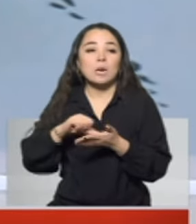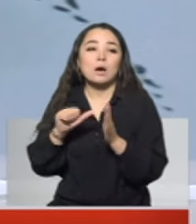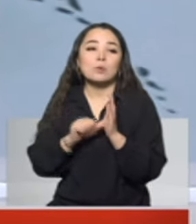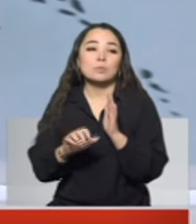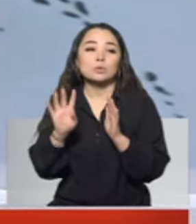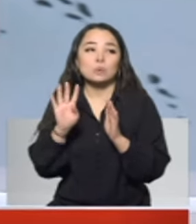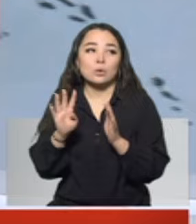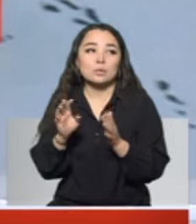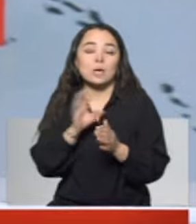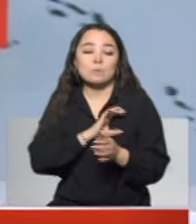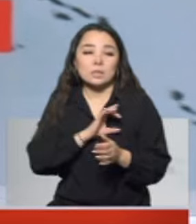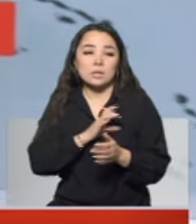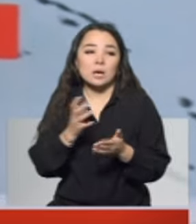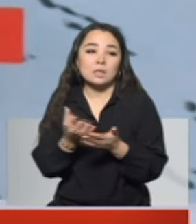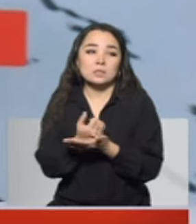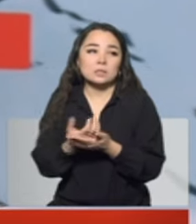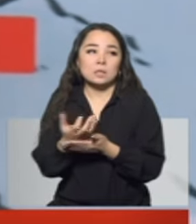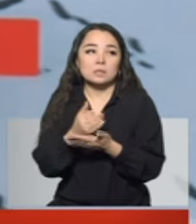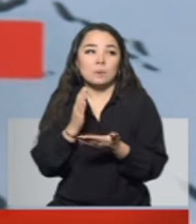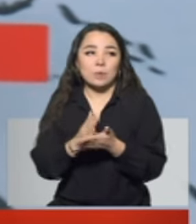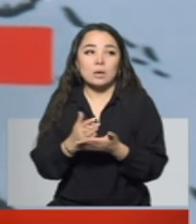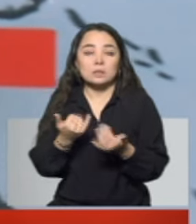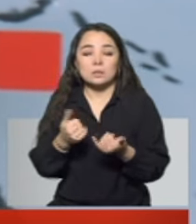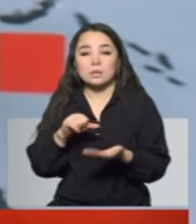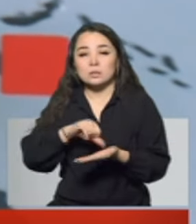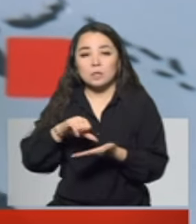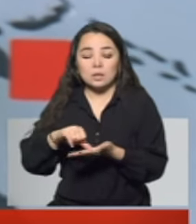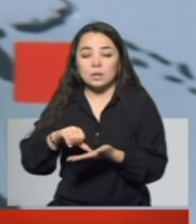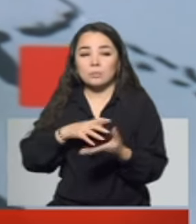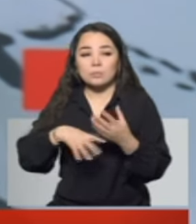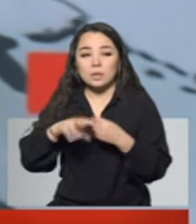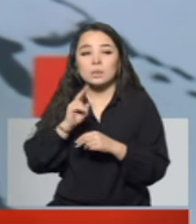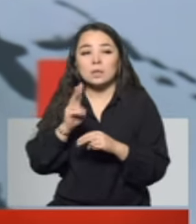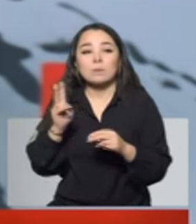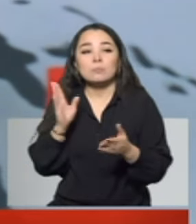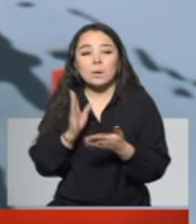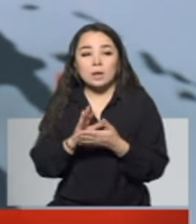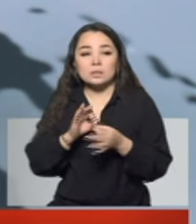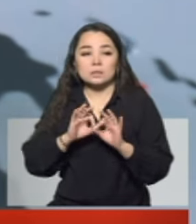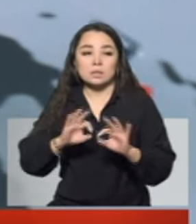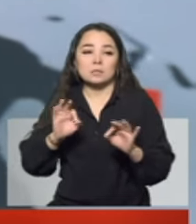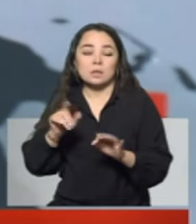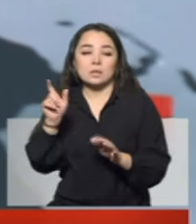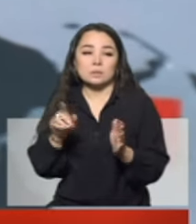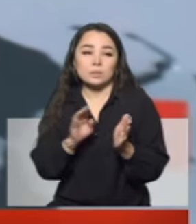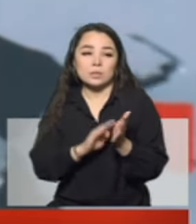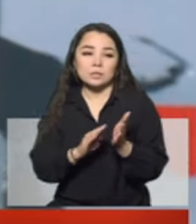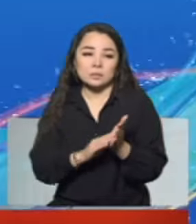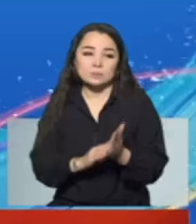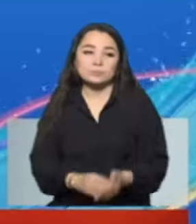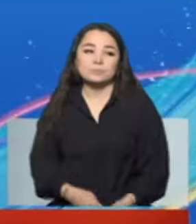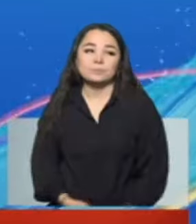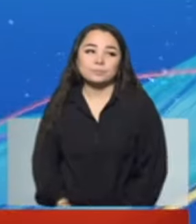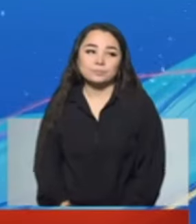64 медаль жиынтығын сарапқа салады. Жүлдеге үміткерлердің қатарында кім бар? Тілшіміз айтсын.